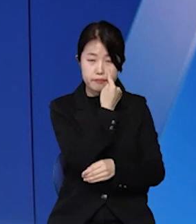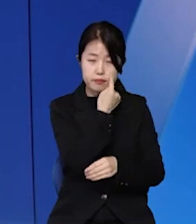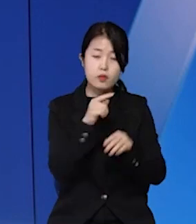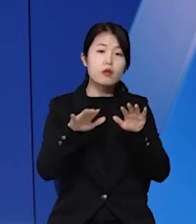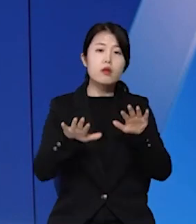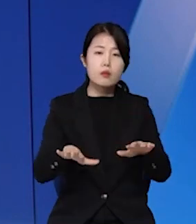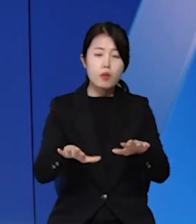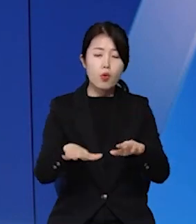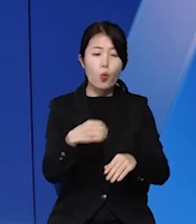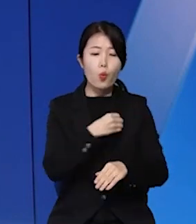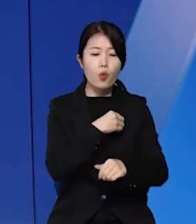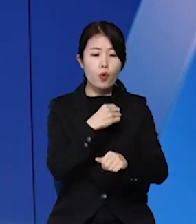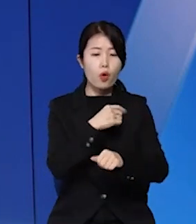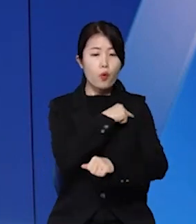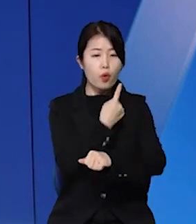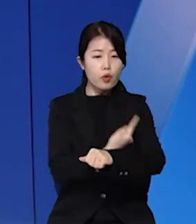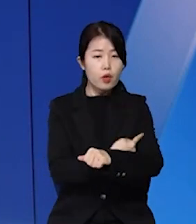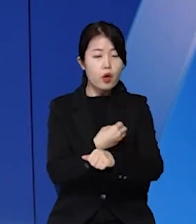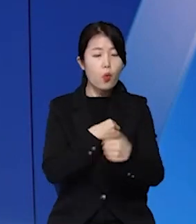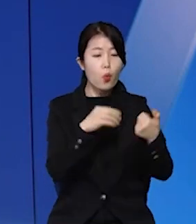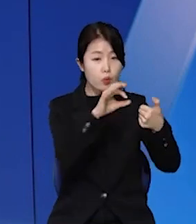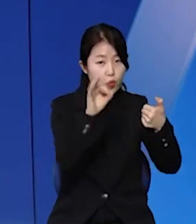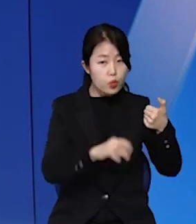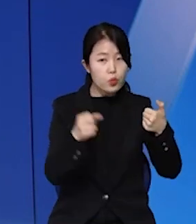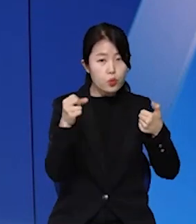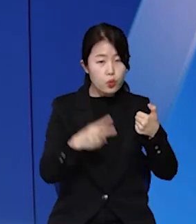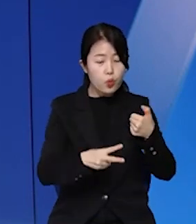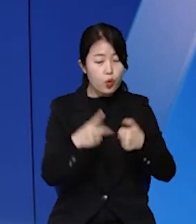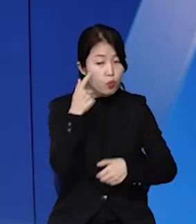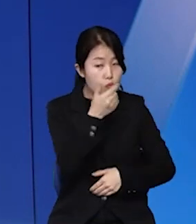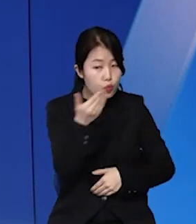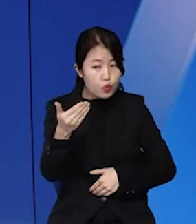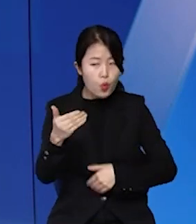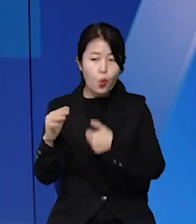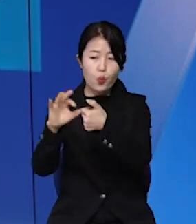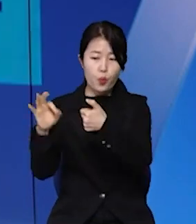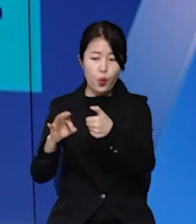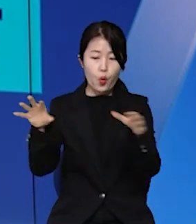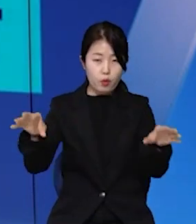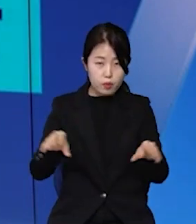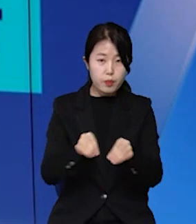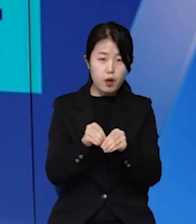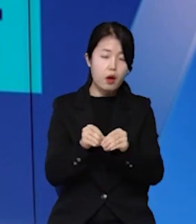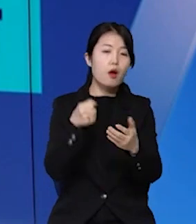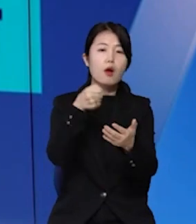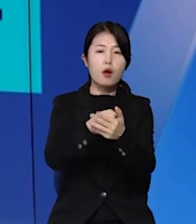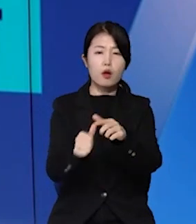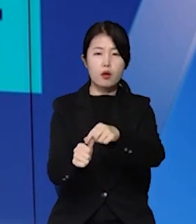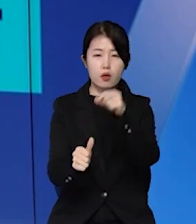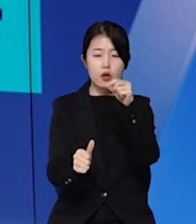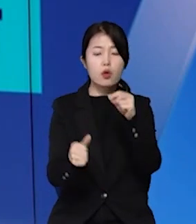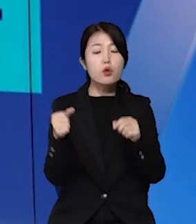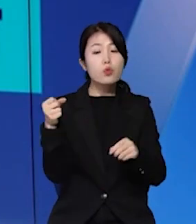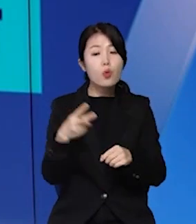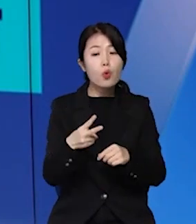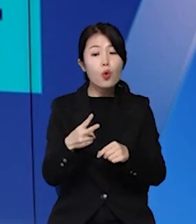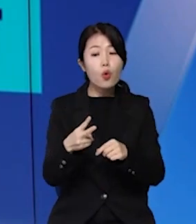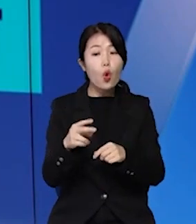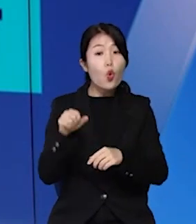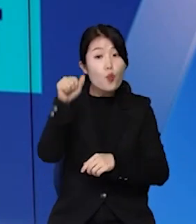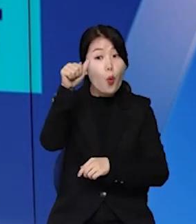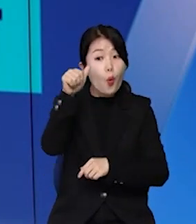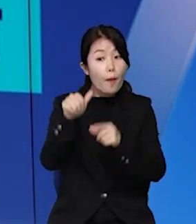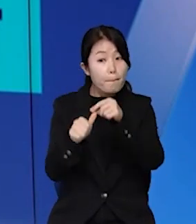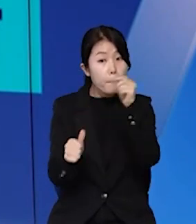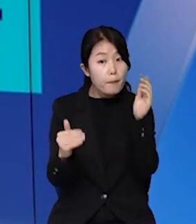후보는 권리당원 50%와 여론조사 50%를 반영해 정해지고 민주당 후보는 곧 당선이